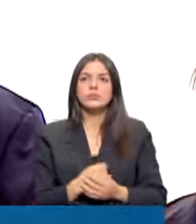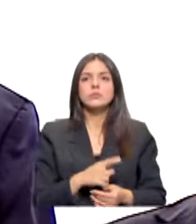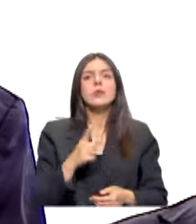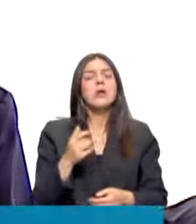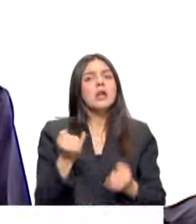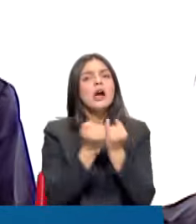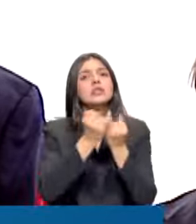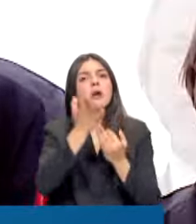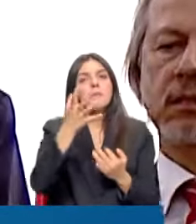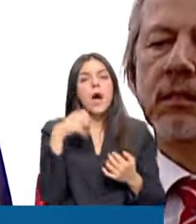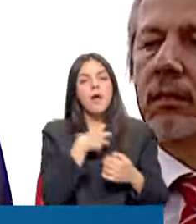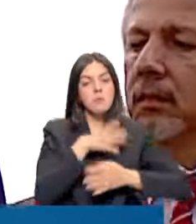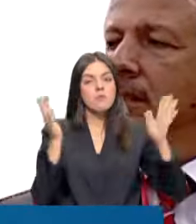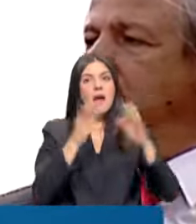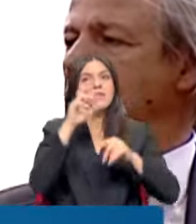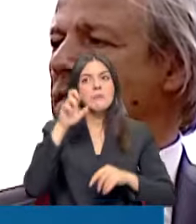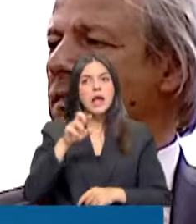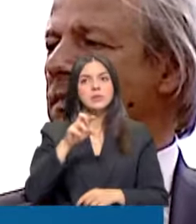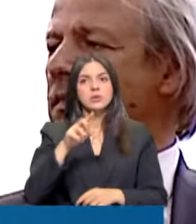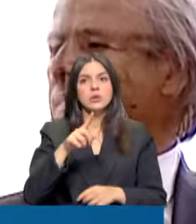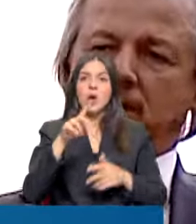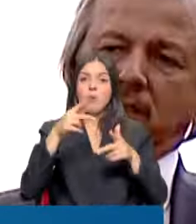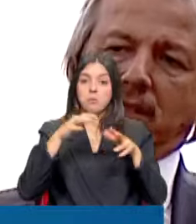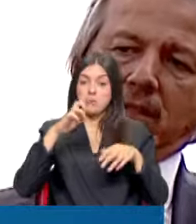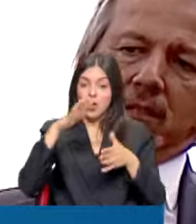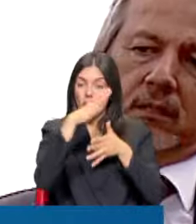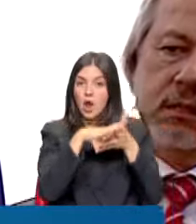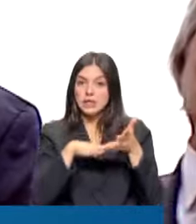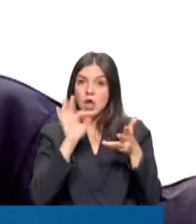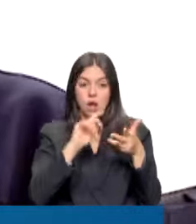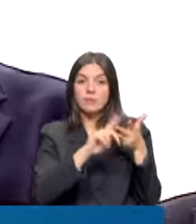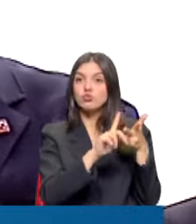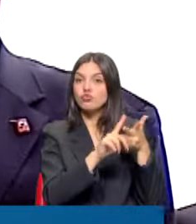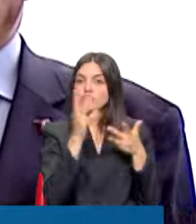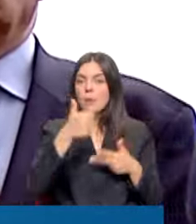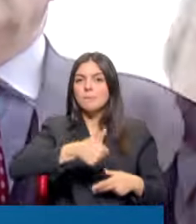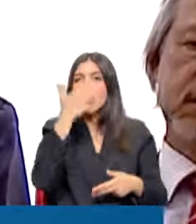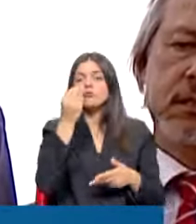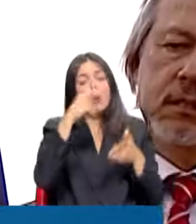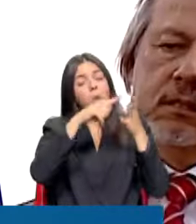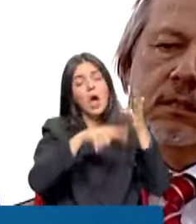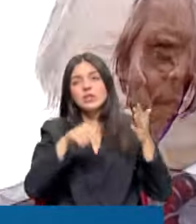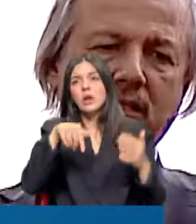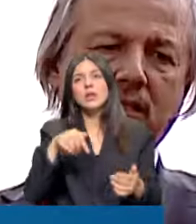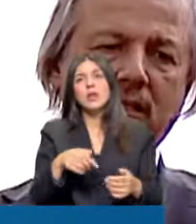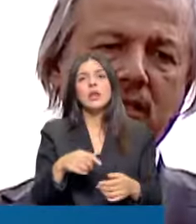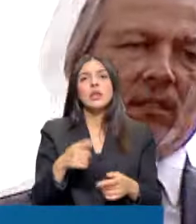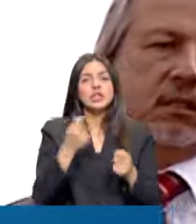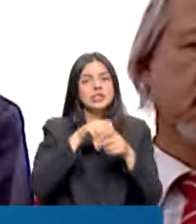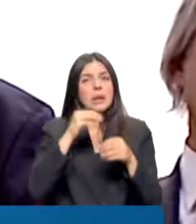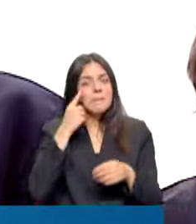ana muhalefet partisi protokolde 3. sırada. Bakanlar çok çok arkadalar. Yerli kaya,